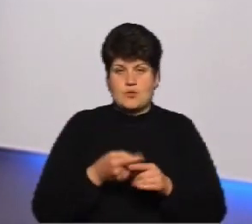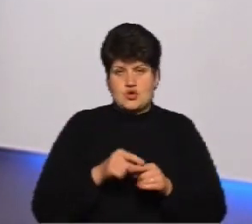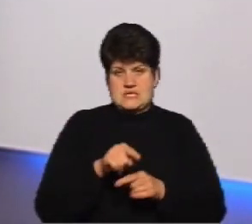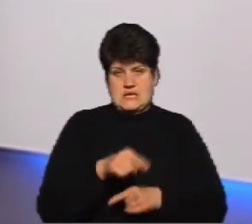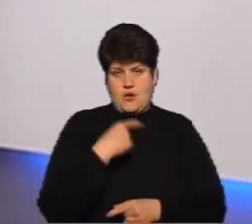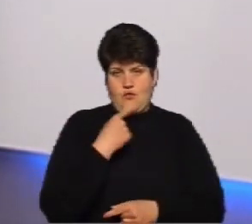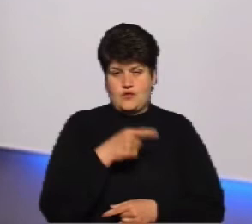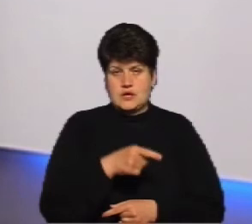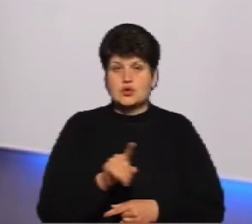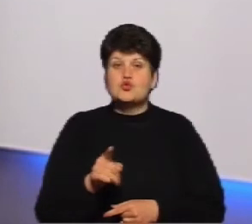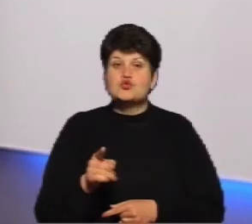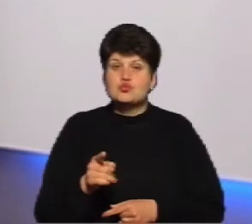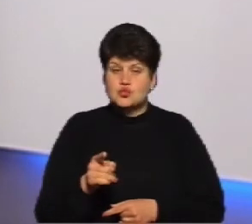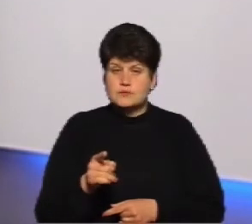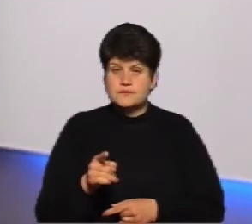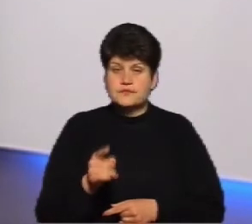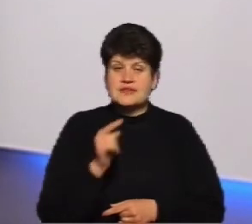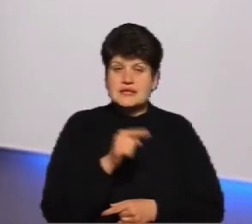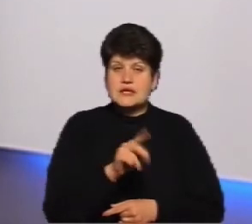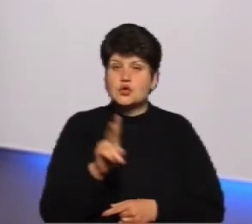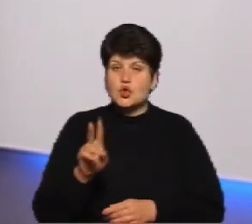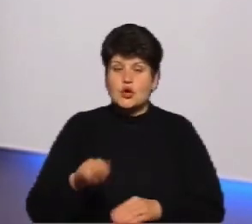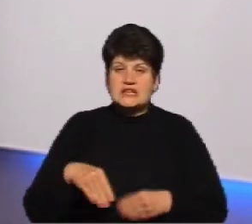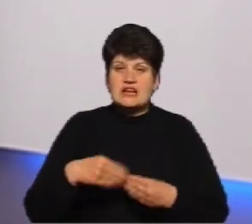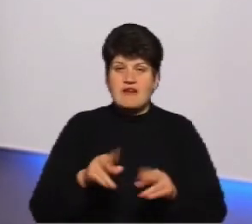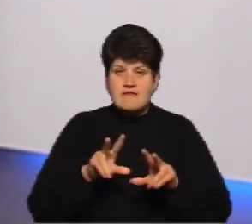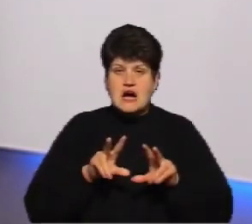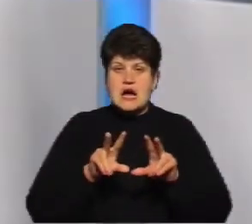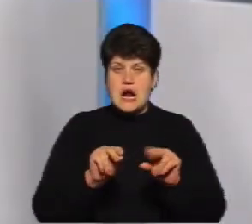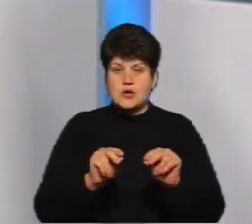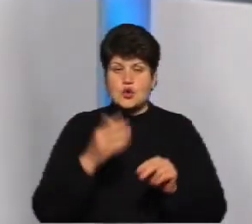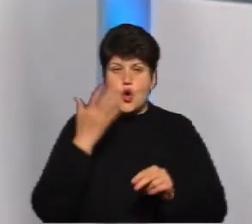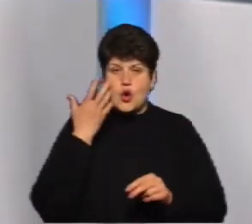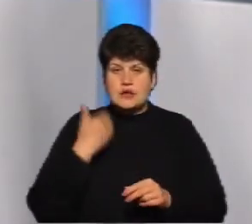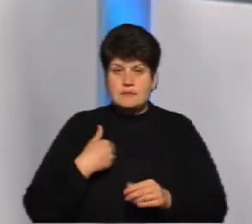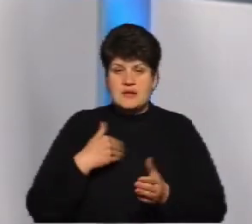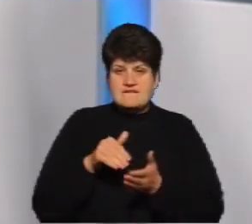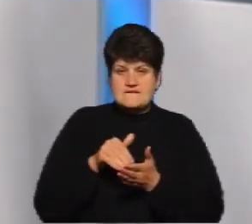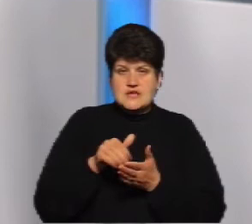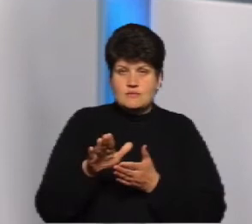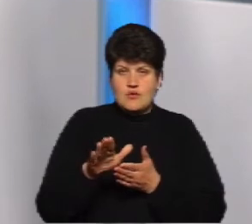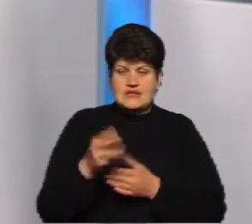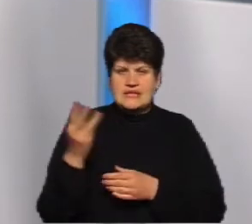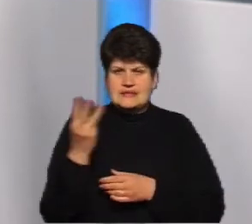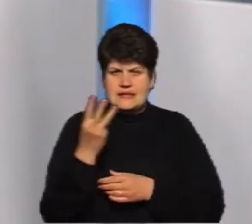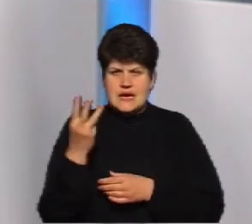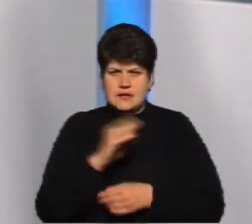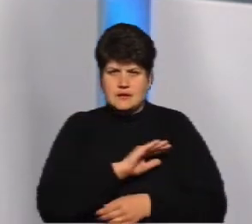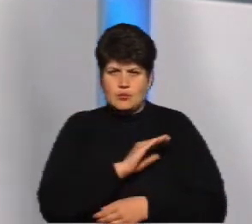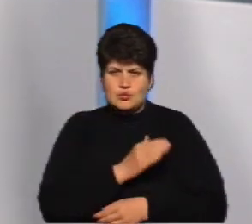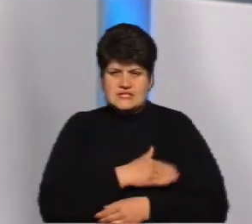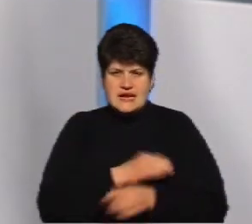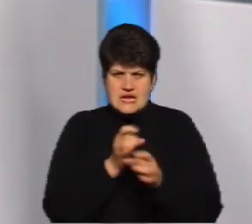Чому ті, хто давав гарантію, коли ми відмовились, третя по потужності ядерна держава